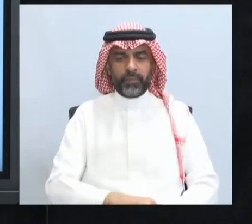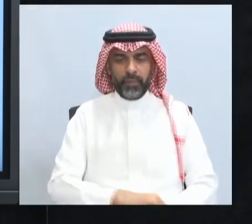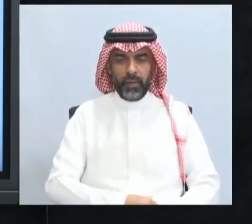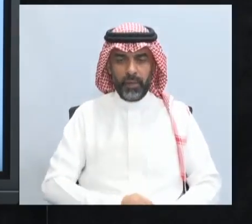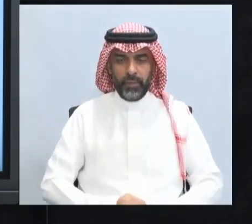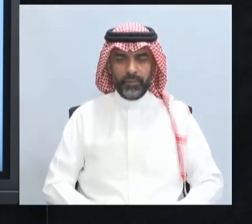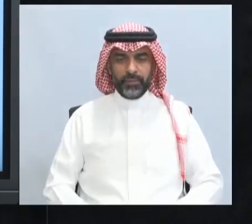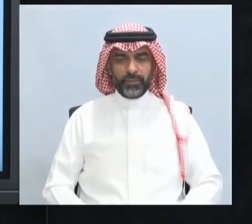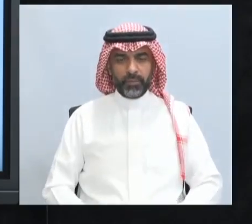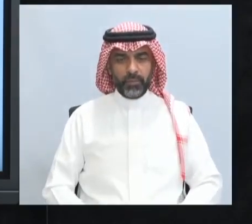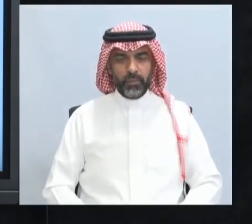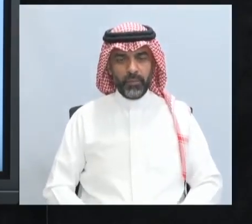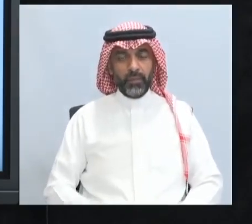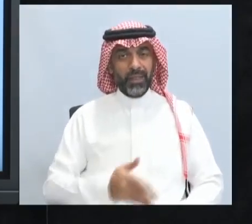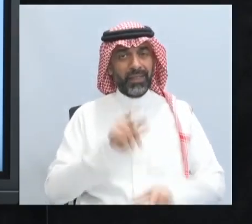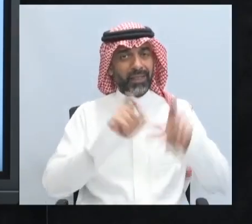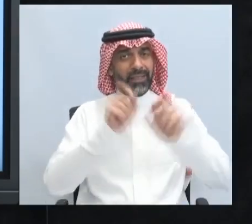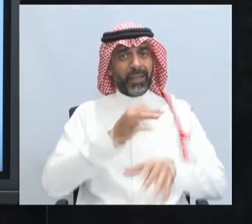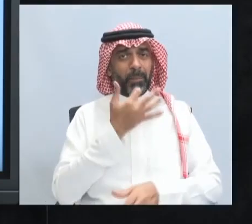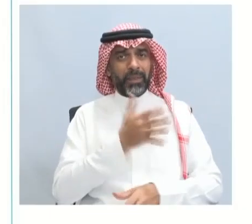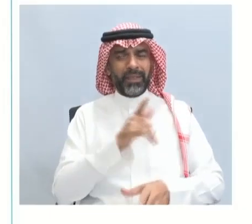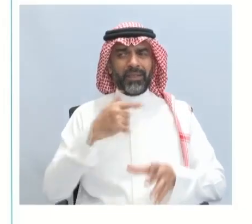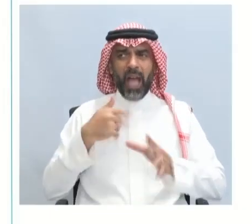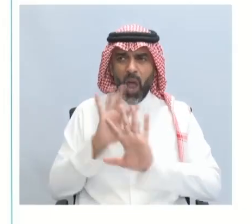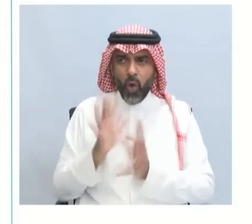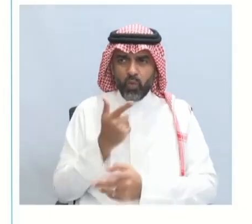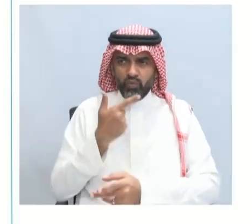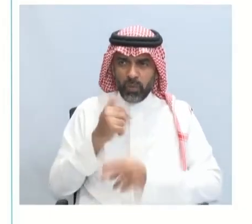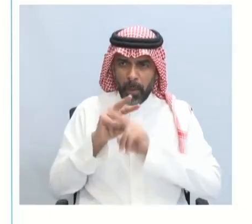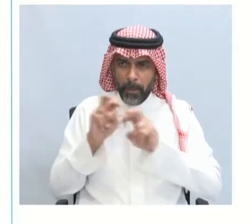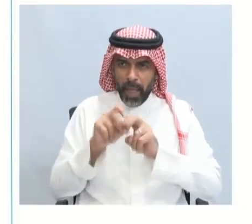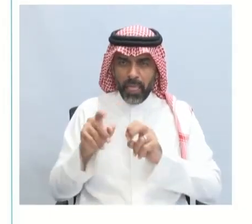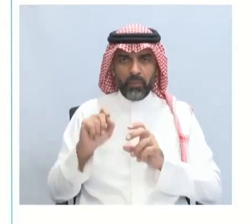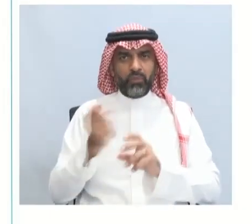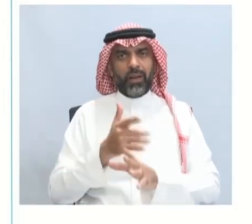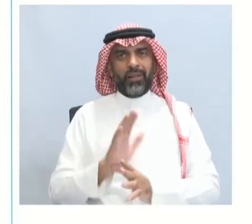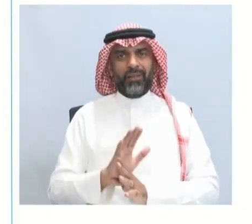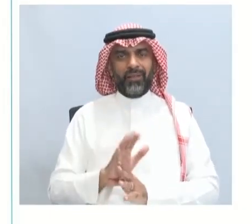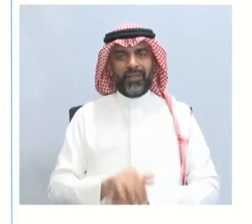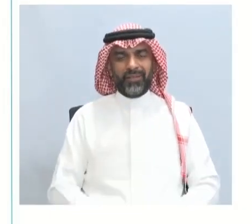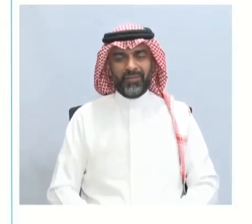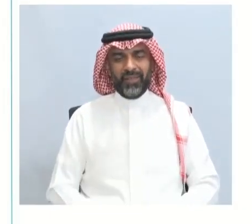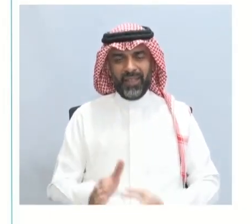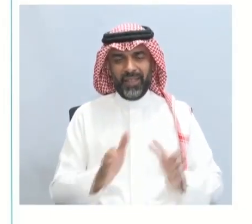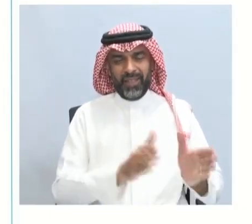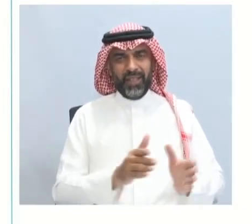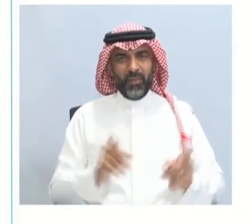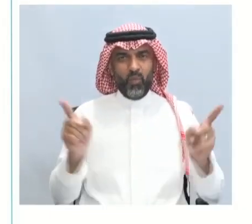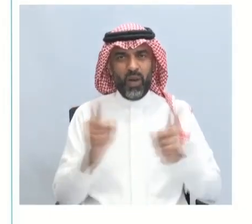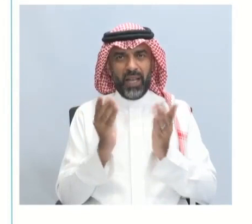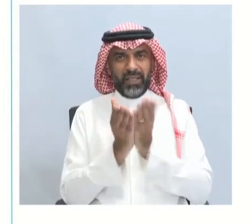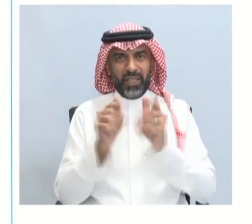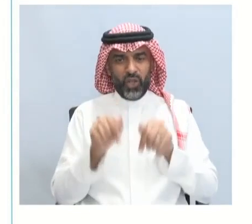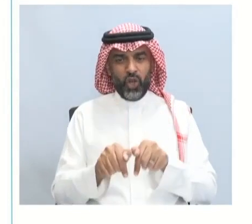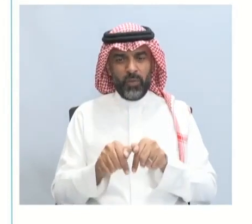او غيره من حيث المعرفه والعلم اذا ملخص حديثنا اليوم تحدثنا فيه